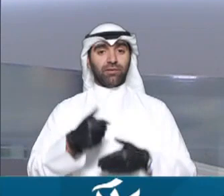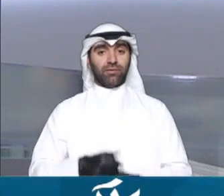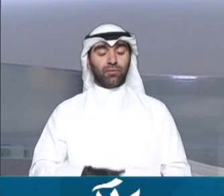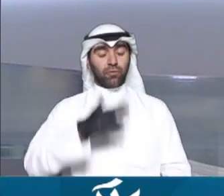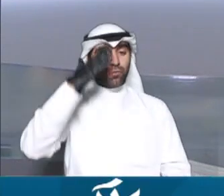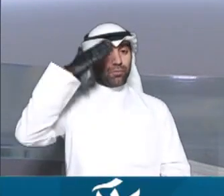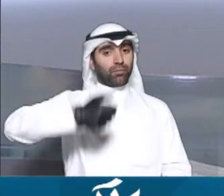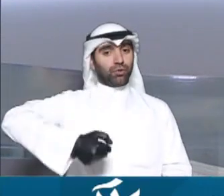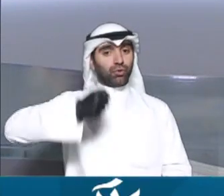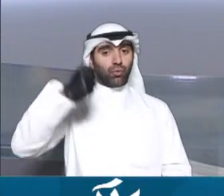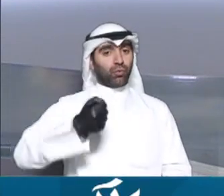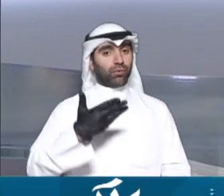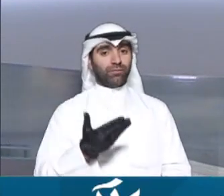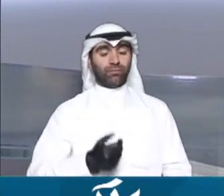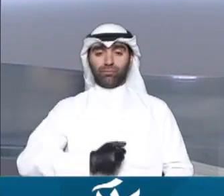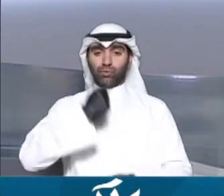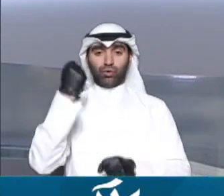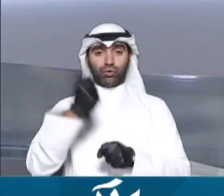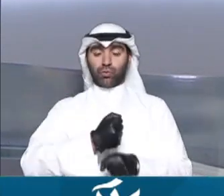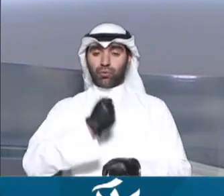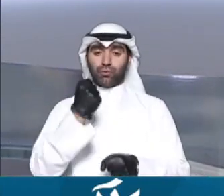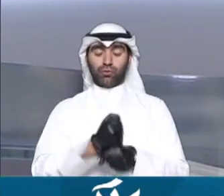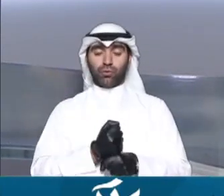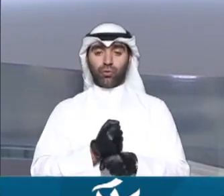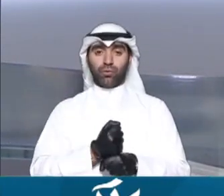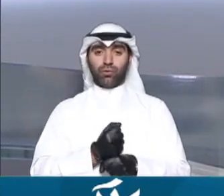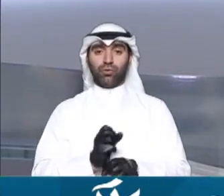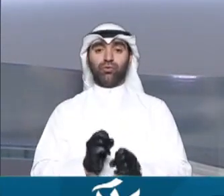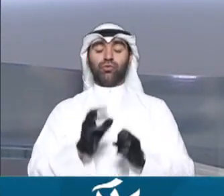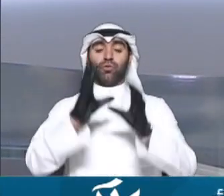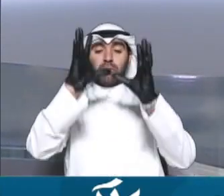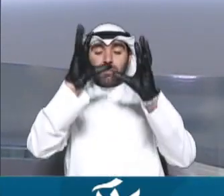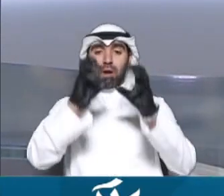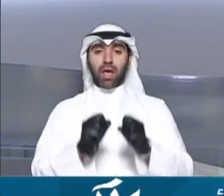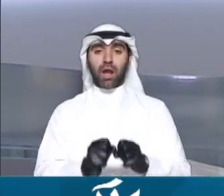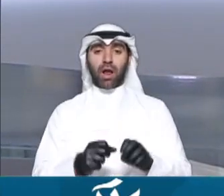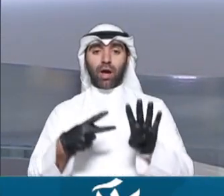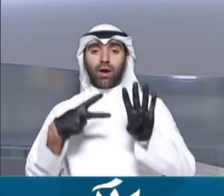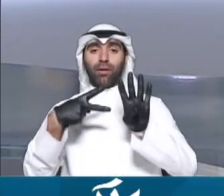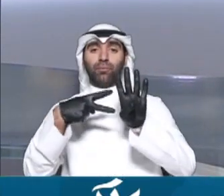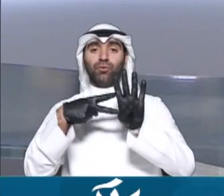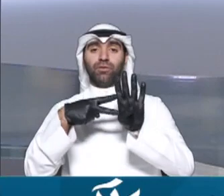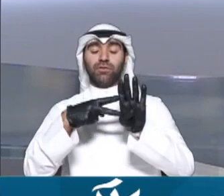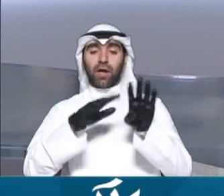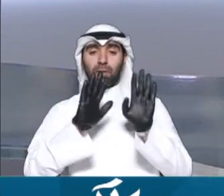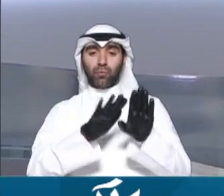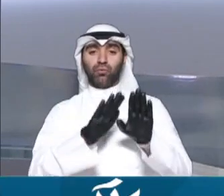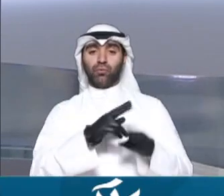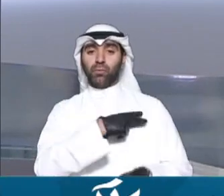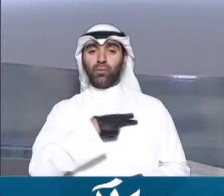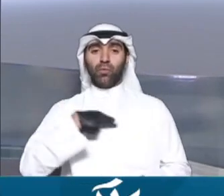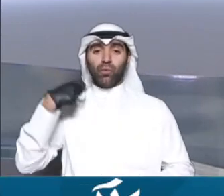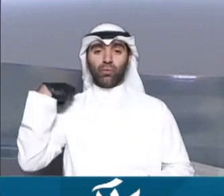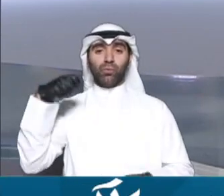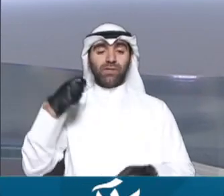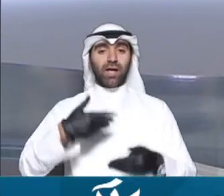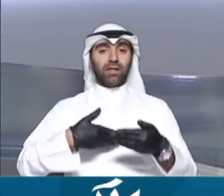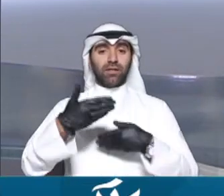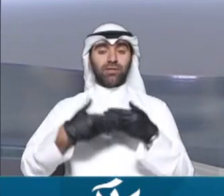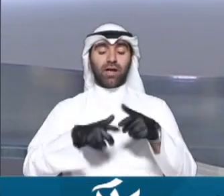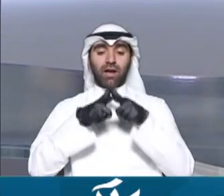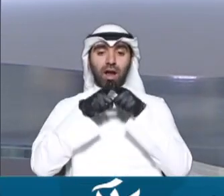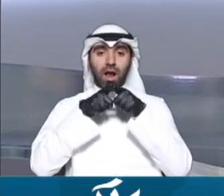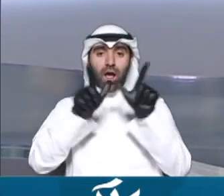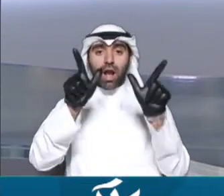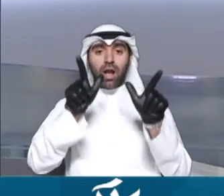على يعني جهدكم وعملكم ليل نهار لأجل هذا الوطن. وزارة التجارة والصناعة أصدرت اليوم السبت